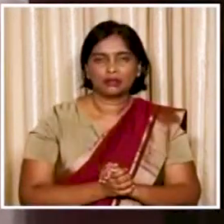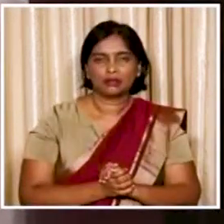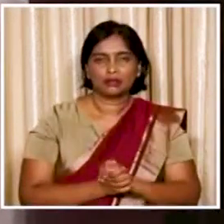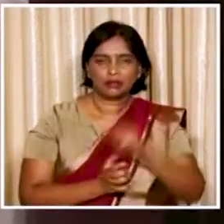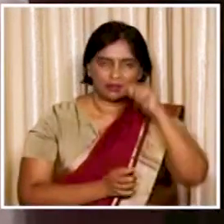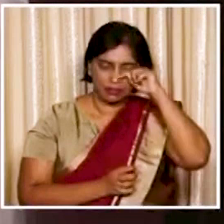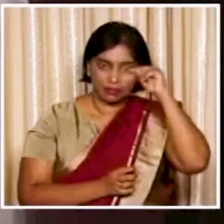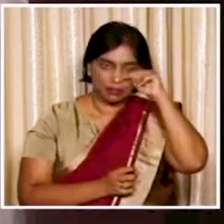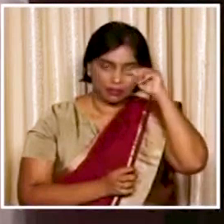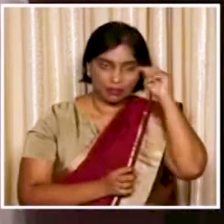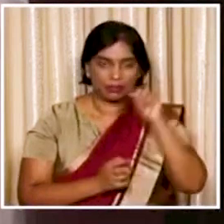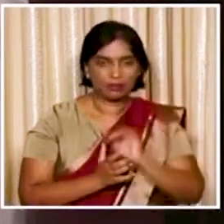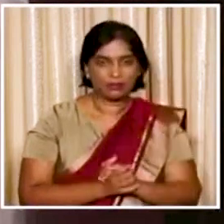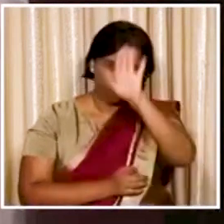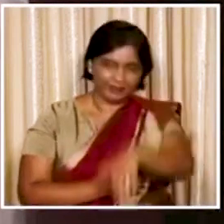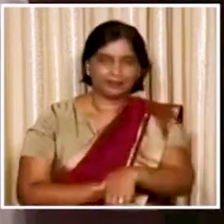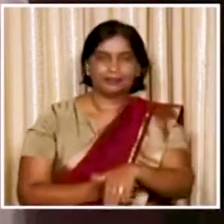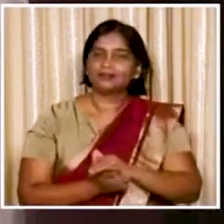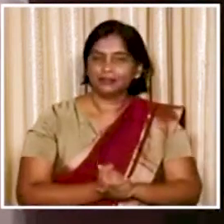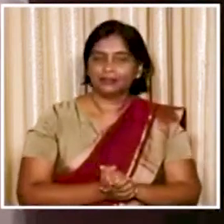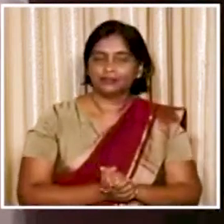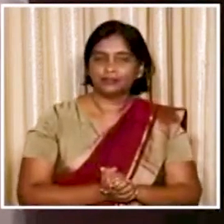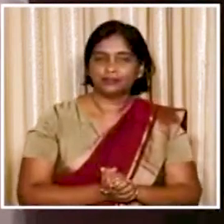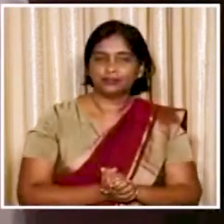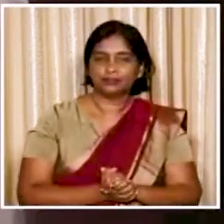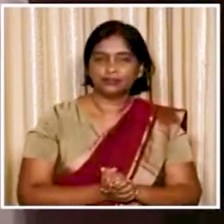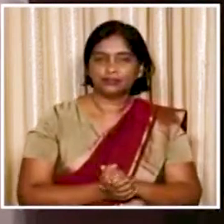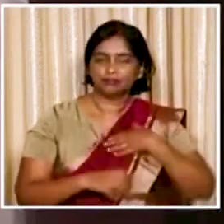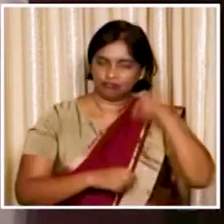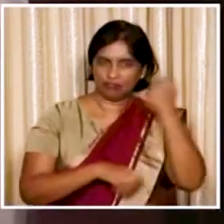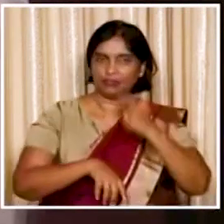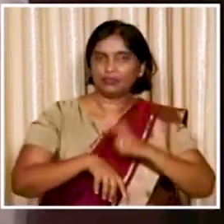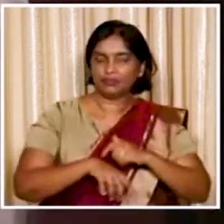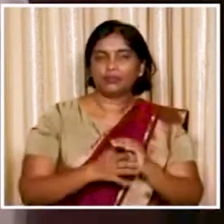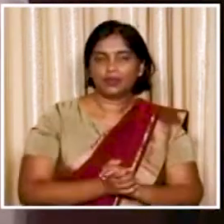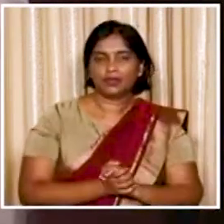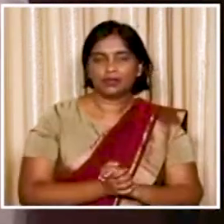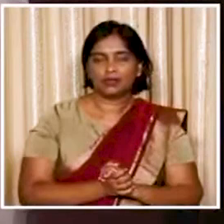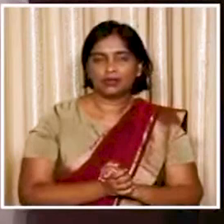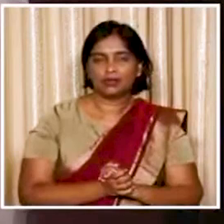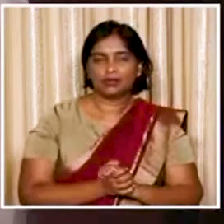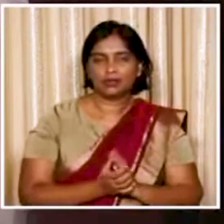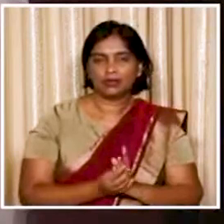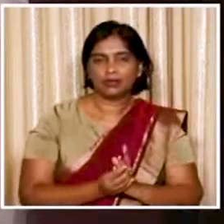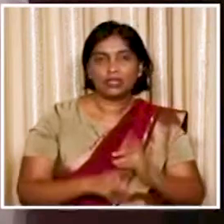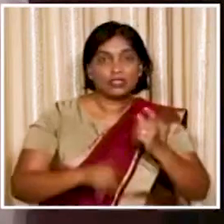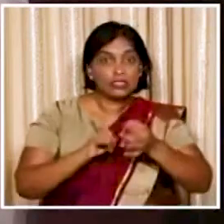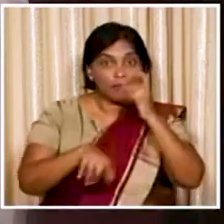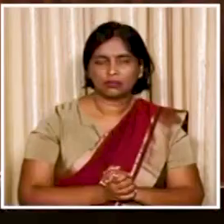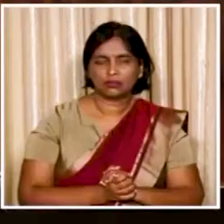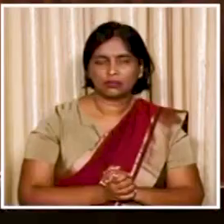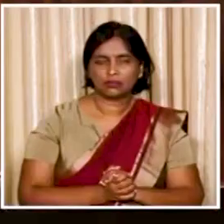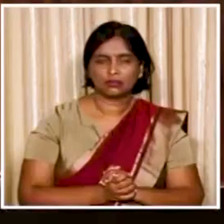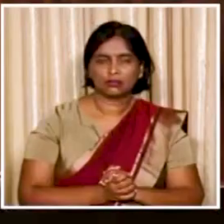දැන් නෑ නෑ මේ ඔයා වාඩි වෙන්නකෝ. ඔයා වාඩි වෙන්න අපිට කතා කරන්න ඉඩ දෙන්න. ජනාධිපතිතුමාට වෙලාව දුන්නා නම් මටත් වෙලාව දෙන්න